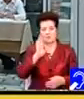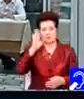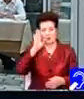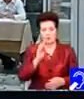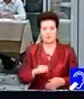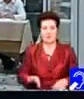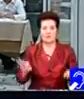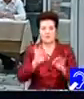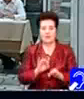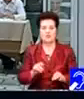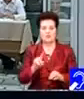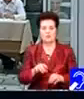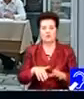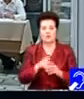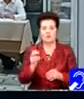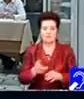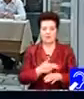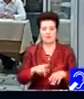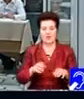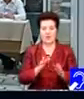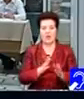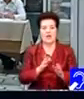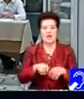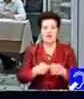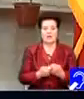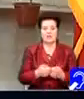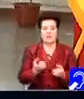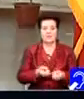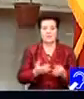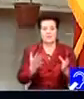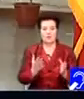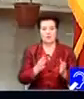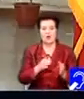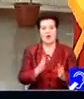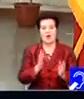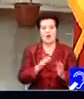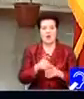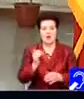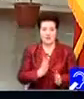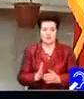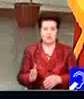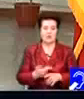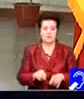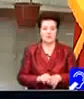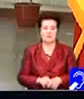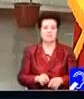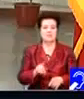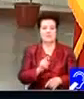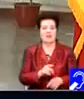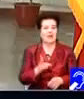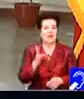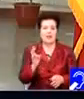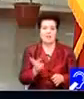domnilor! Niciun scrutin fără încălcări. A devenit deja o regulă ca în ziua alegerilor să auzim despre aceleași nereguli. Așa că avem și astăzi